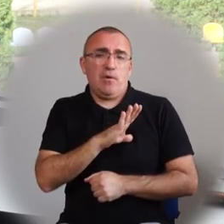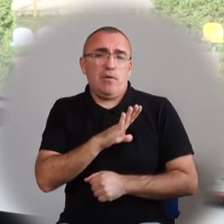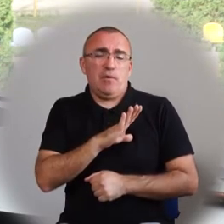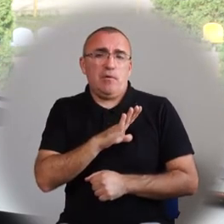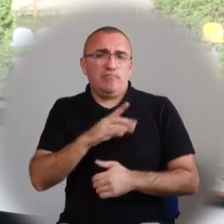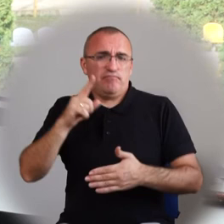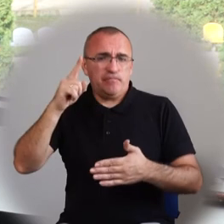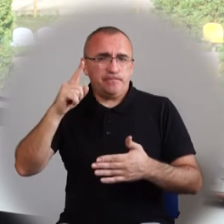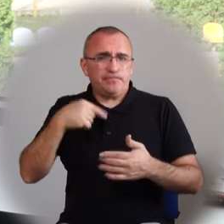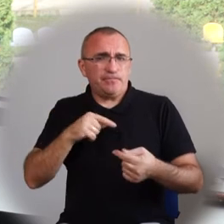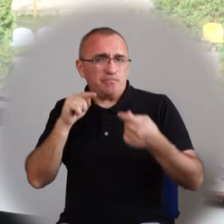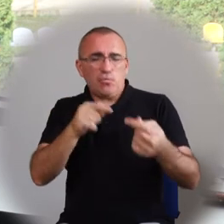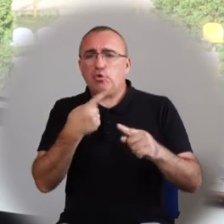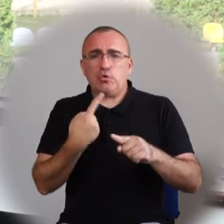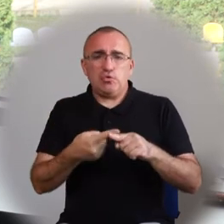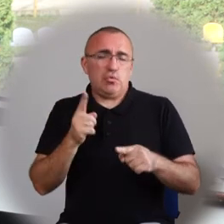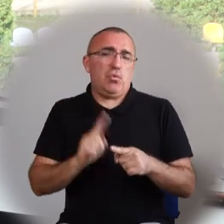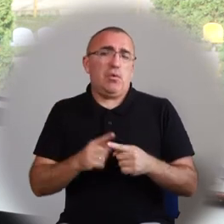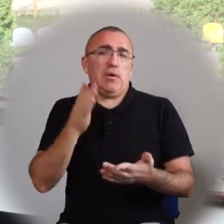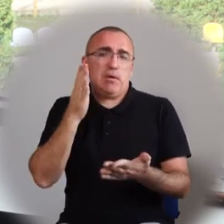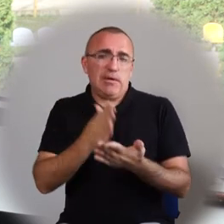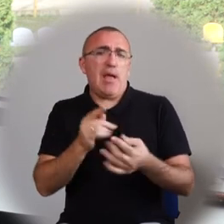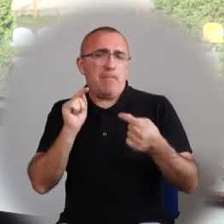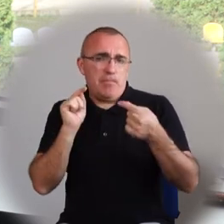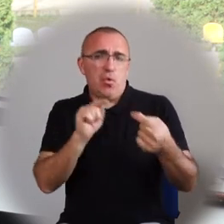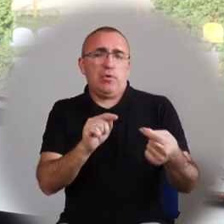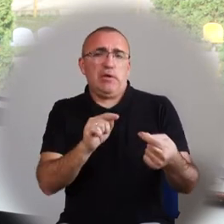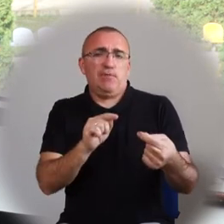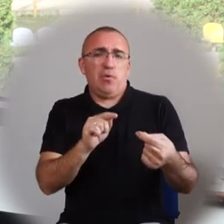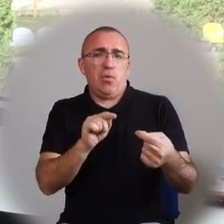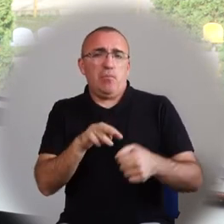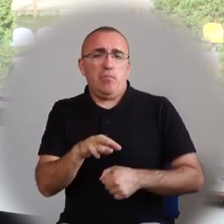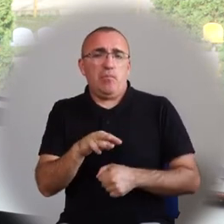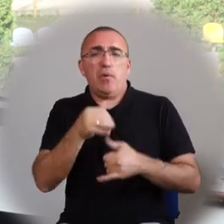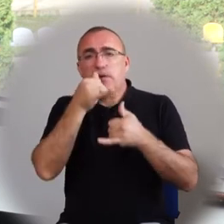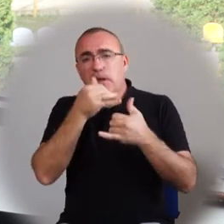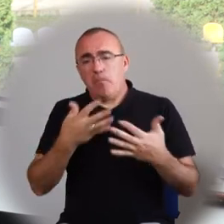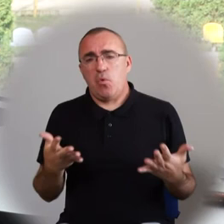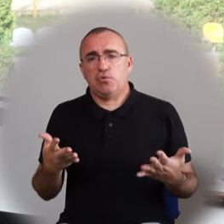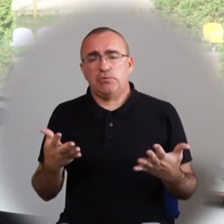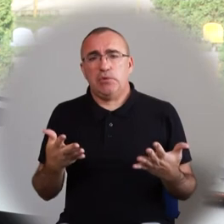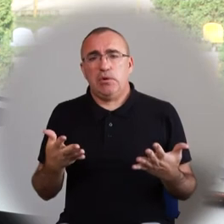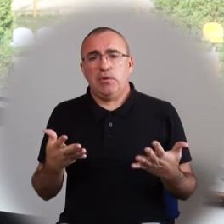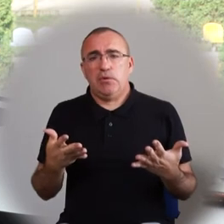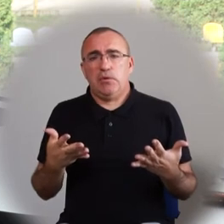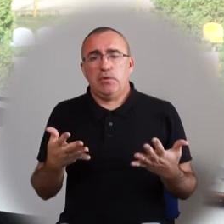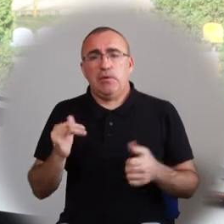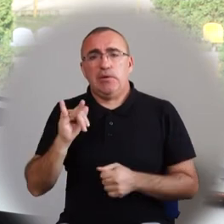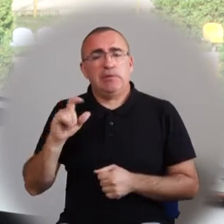саме категорично, теж я противником цього, і є противником, не